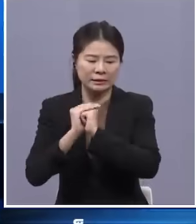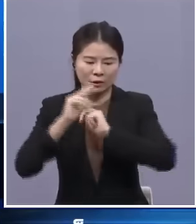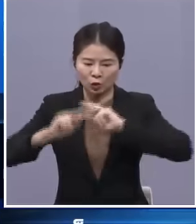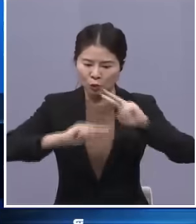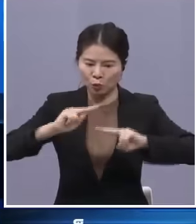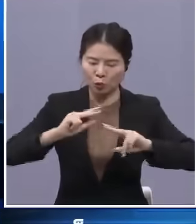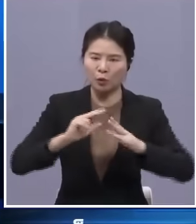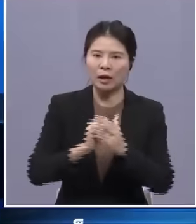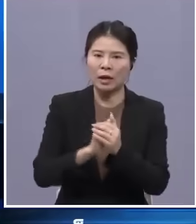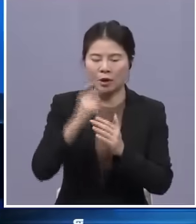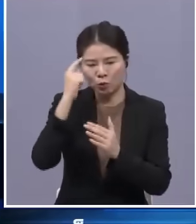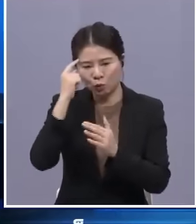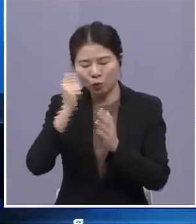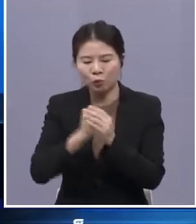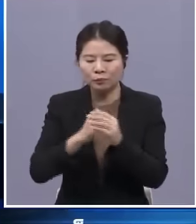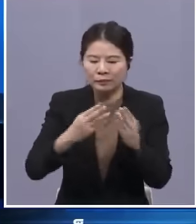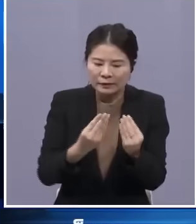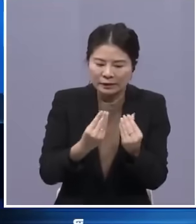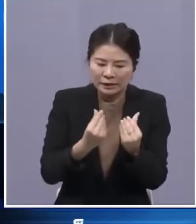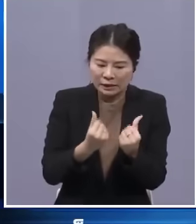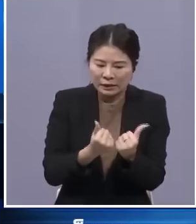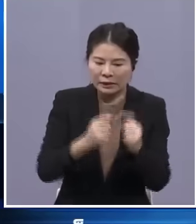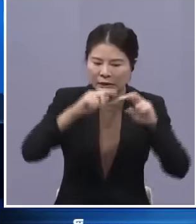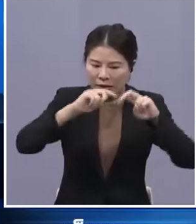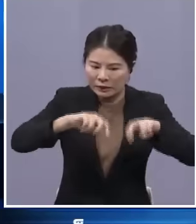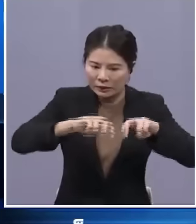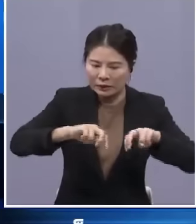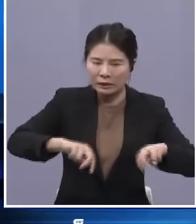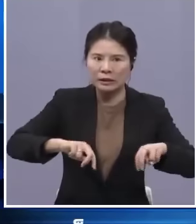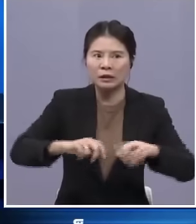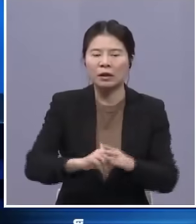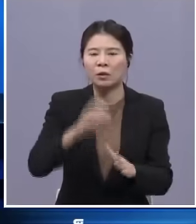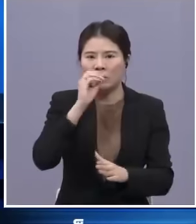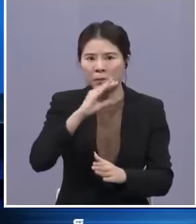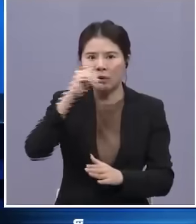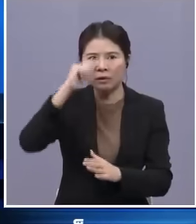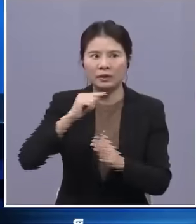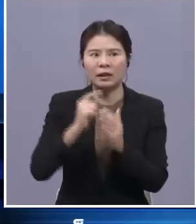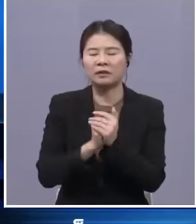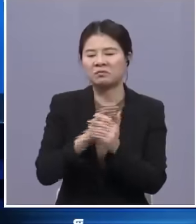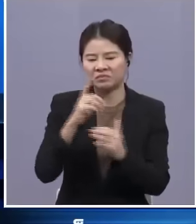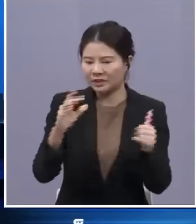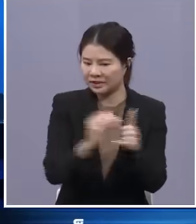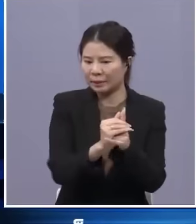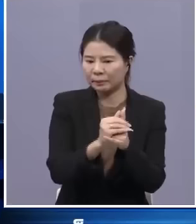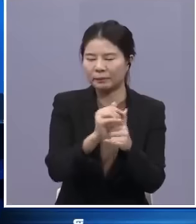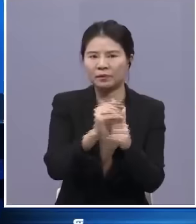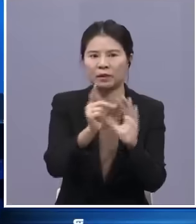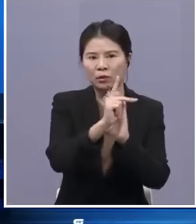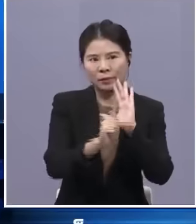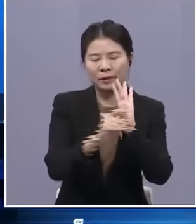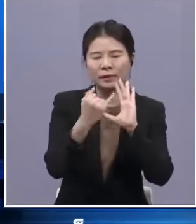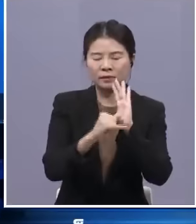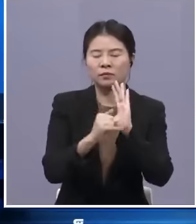ตำรวจจีนเขาจะรู้เบาะแสดีกว่าเราไห ม เพราะว่ามันเป็นคนจีนเหมือนกันเนี่ยเผื่อจะได้บอกตำรวจไทยให้กวาดล้างกลุ่มทุนจีนรองโฆษกรัฐ